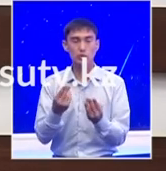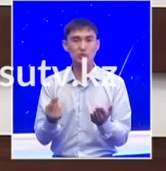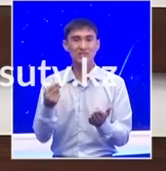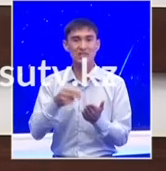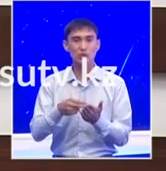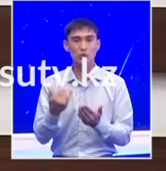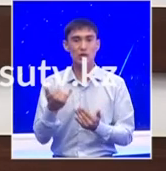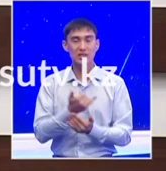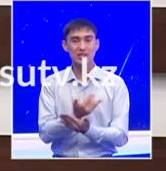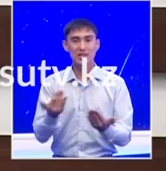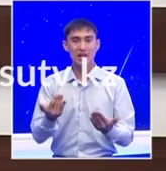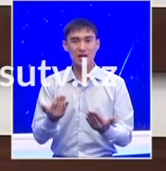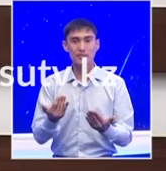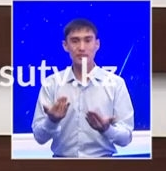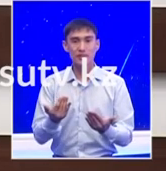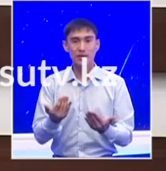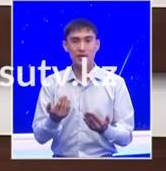для вот этих